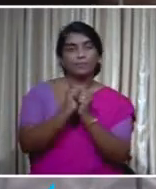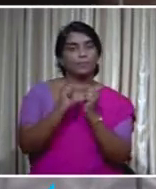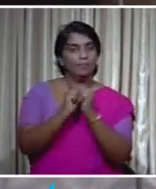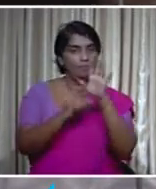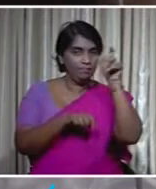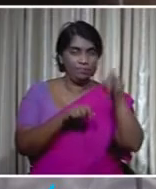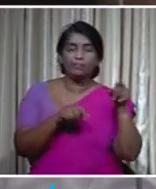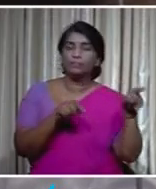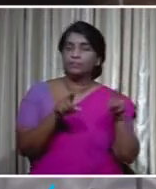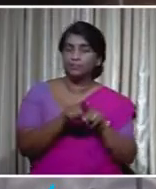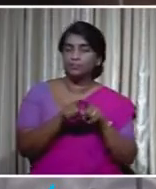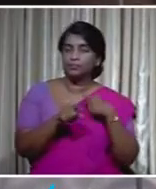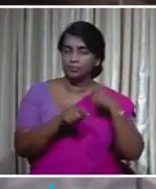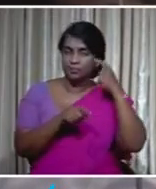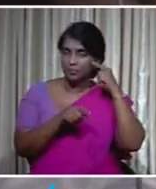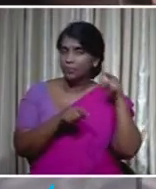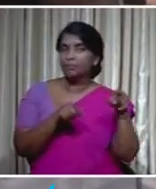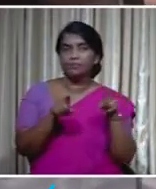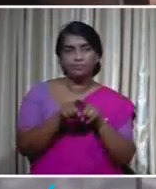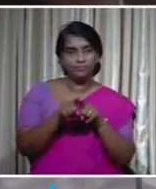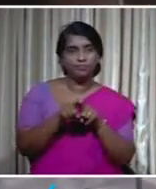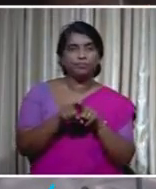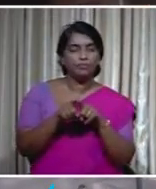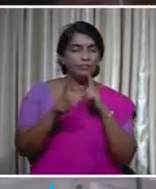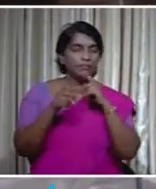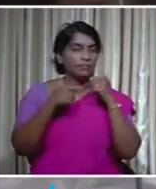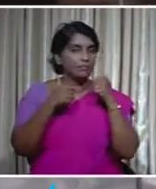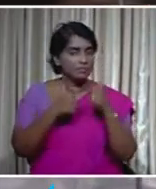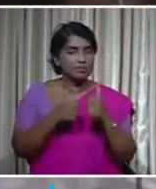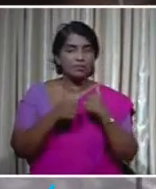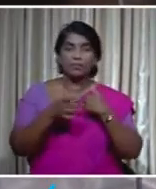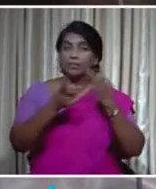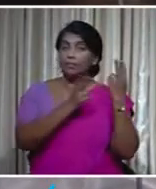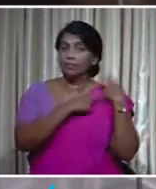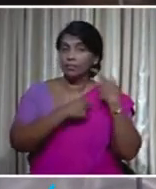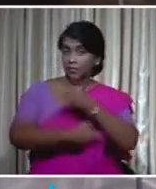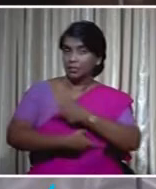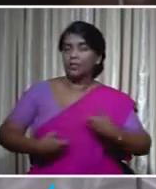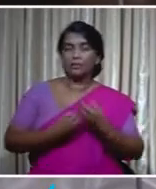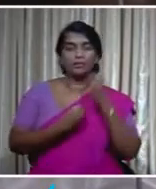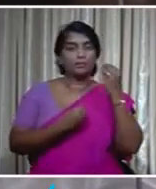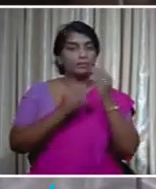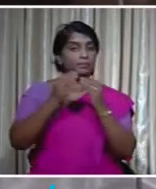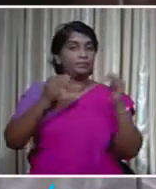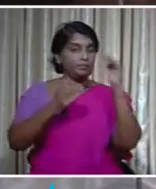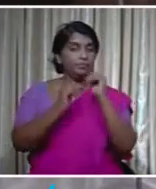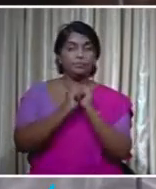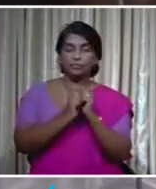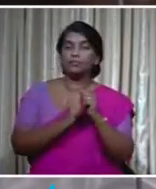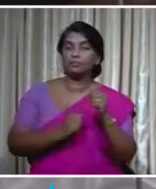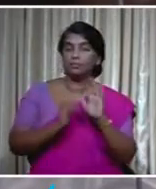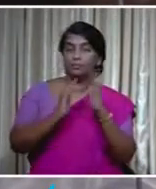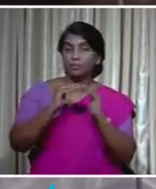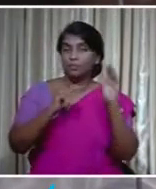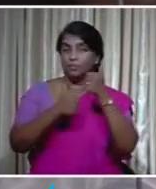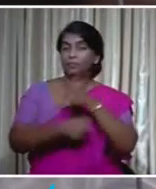சரியாக கொண்டு வாருங்கள். அதனை விட இந்த கடமை நிறைவேற்றும் அதிபர்கள் இந்த நாடு பூராக இருக்கிறார்கள். கௌரவ அமைச்சர் அவர்களே, நான்